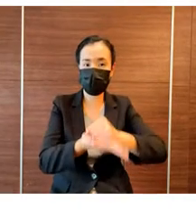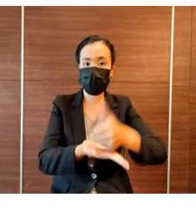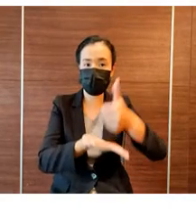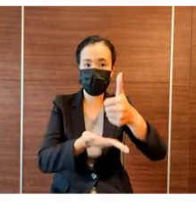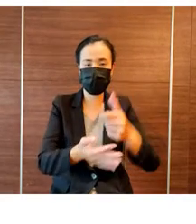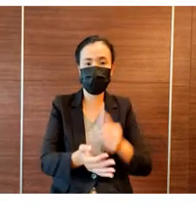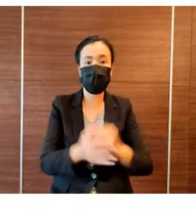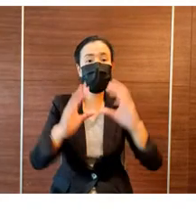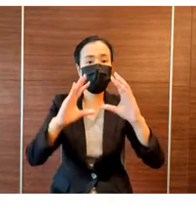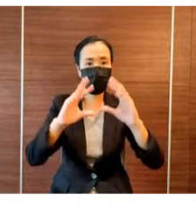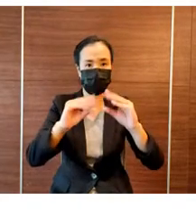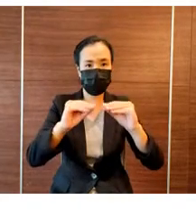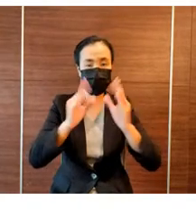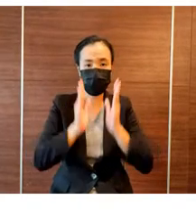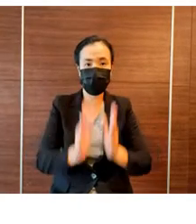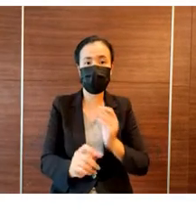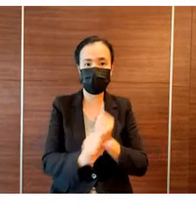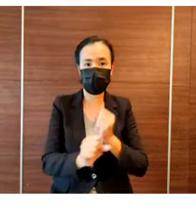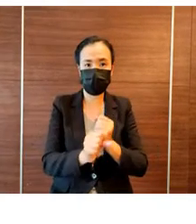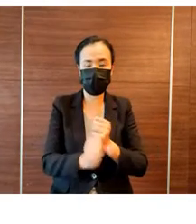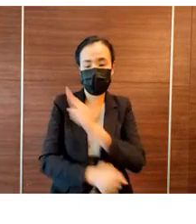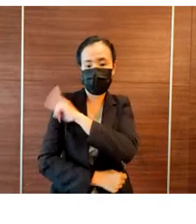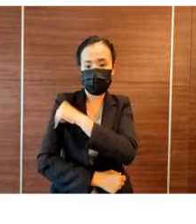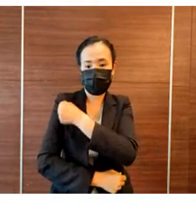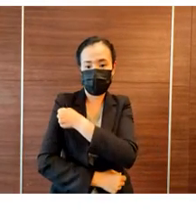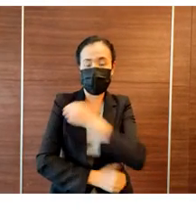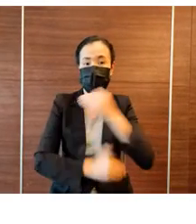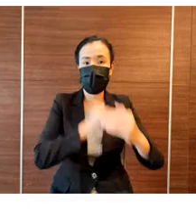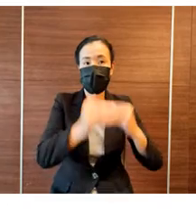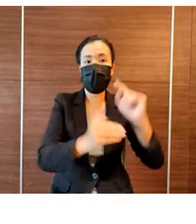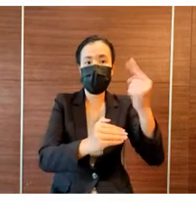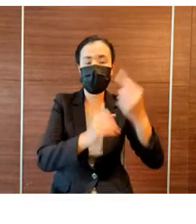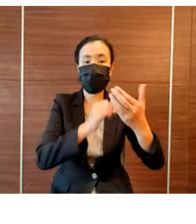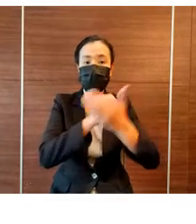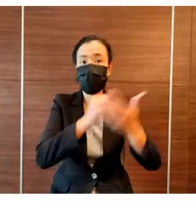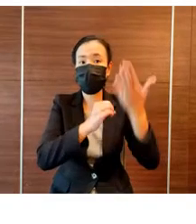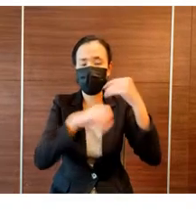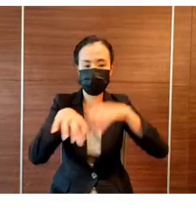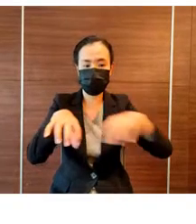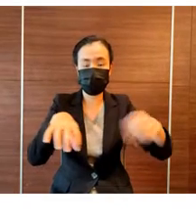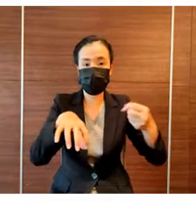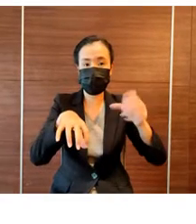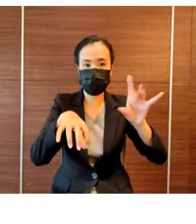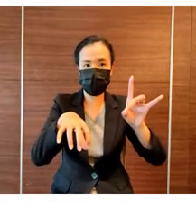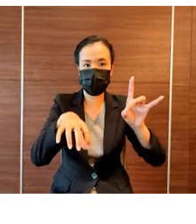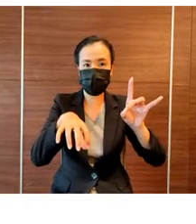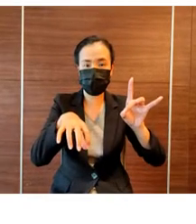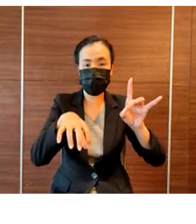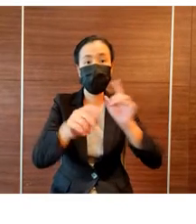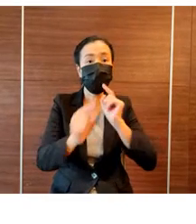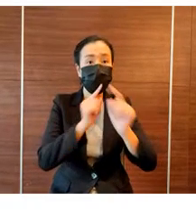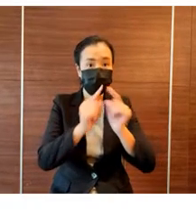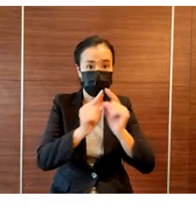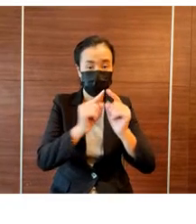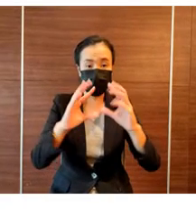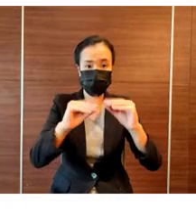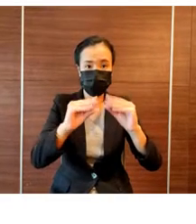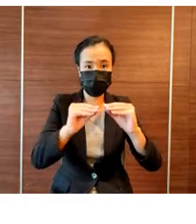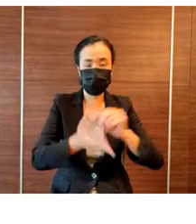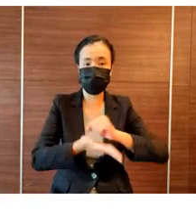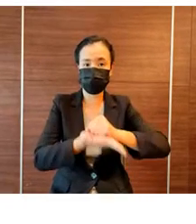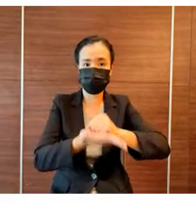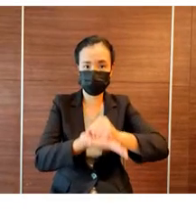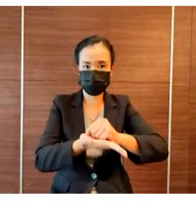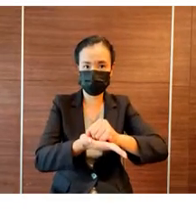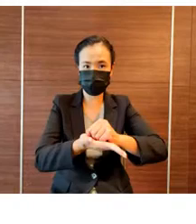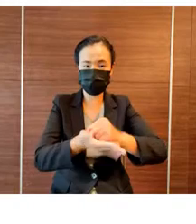สุดมีการประชุมบุคลากรของคลินิกก้าวใหม่หรือคลินิกเสพติดเดิมเนี่ยทั้ง18แห่งเนี่ยคุมกันแล้วว่าจะให้บริการ